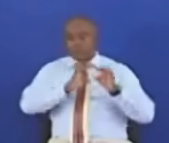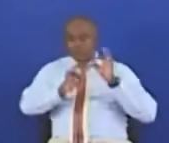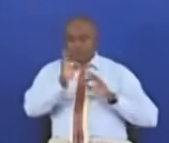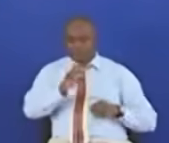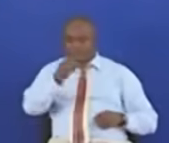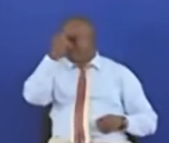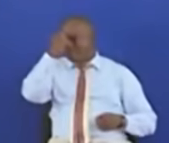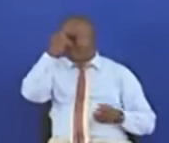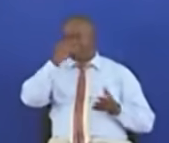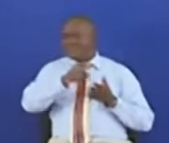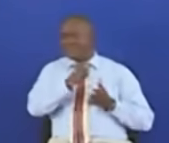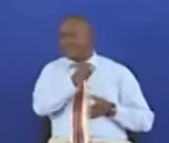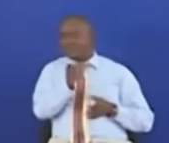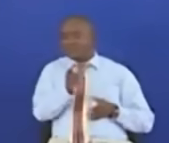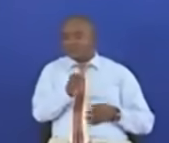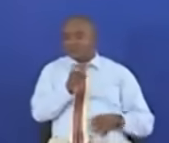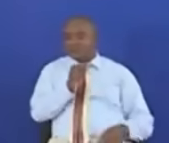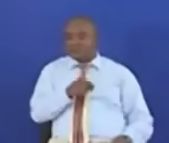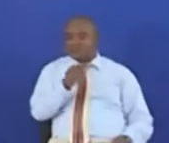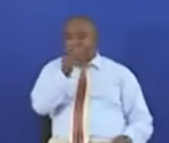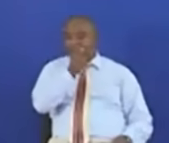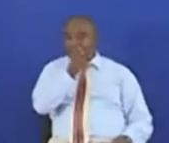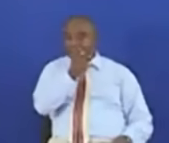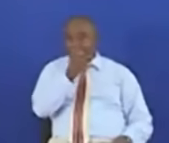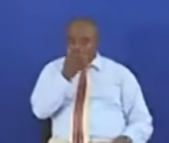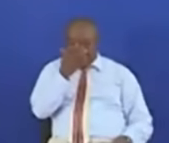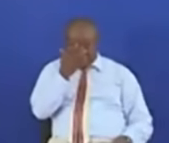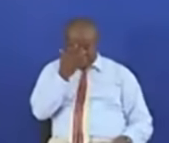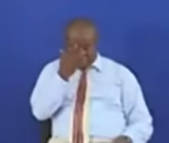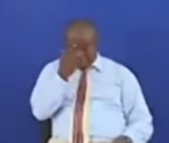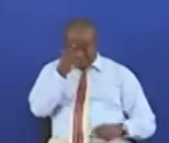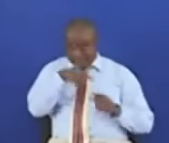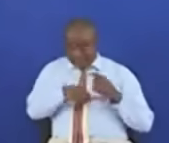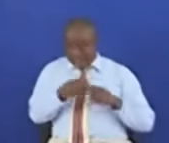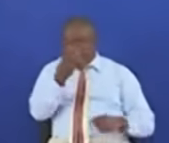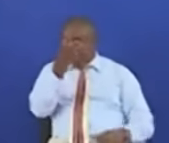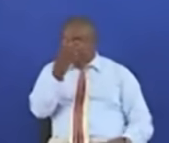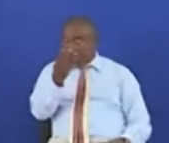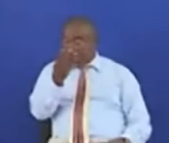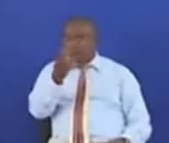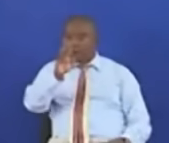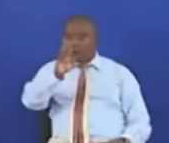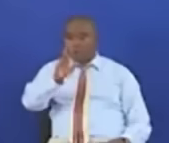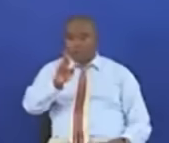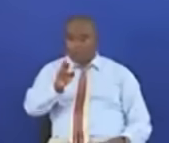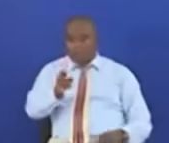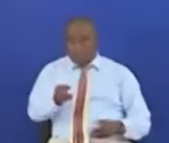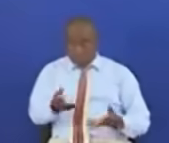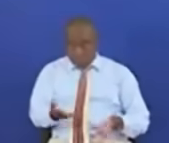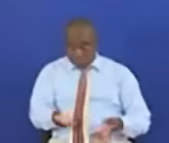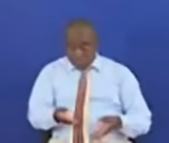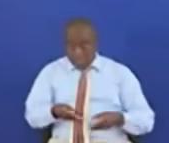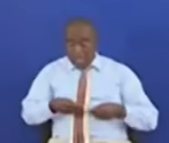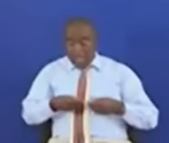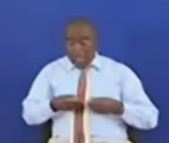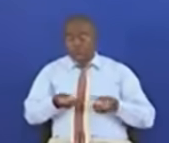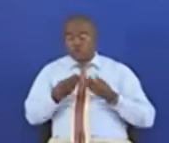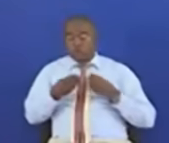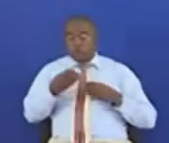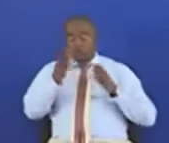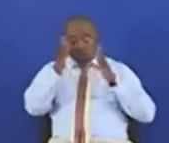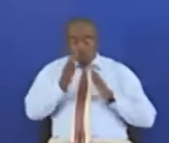yake nini? Taifa hili katika zile 4R alizotuletea Mheshimiwa Rais Dr. Samia Suluhu